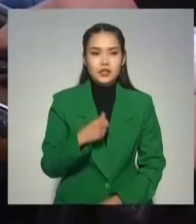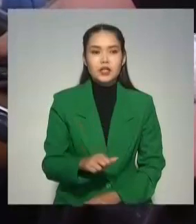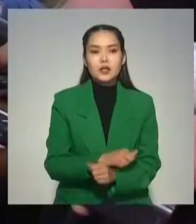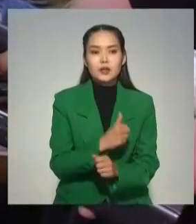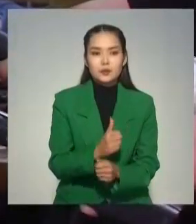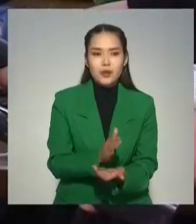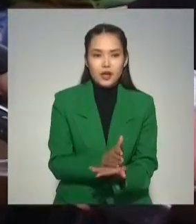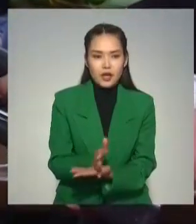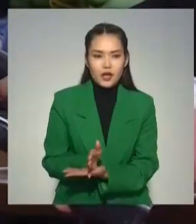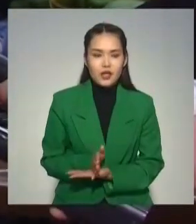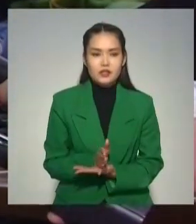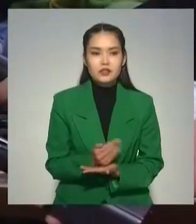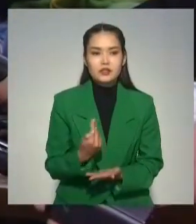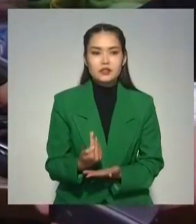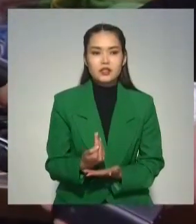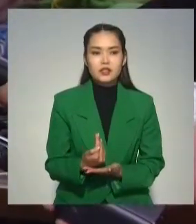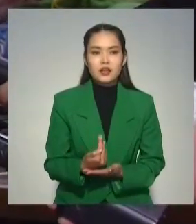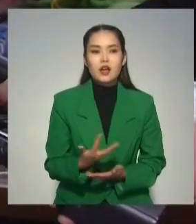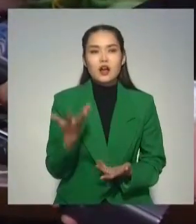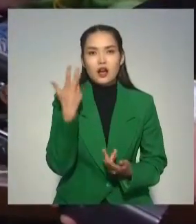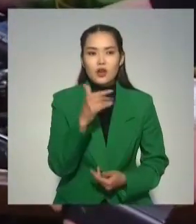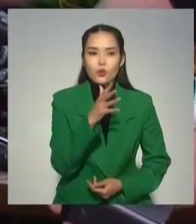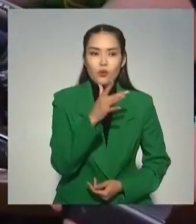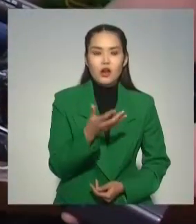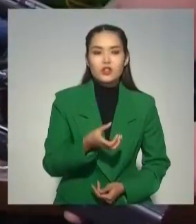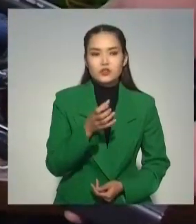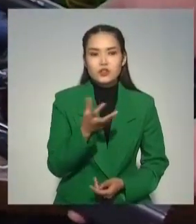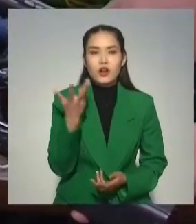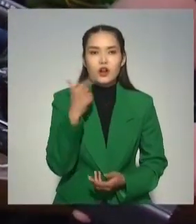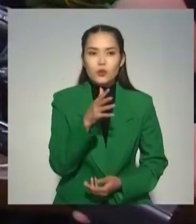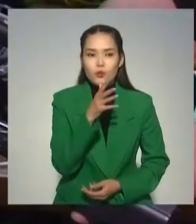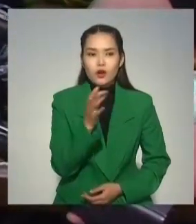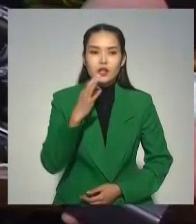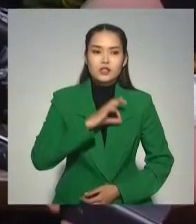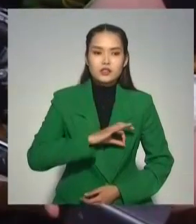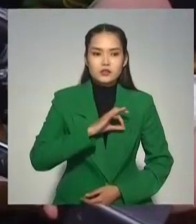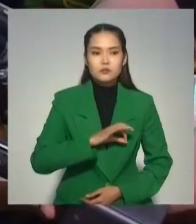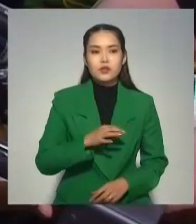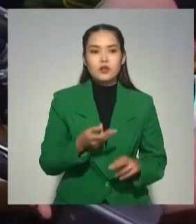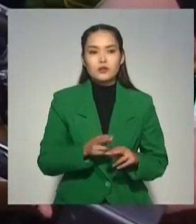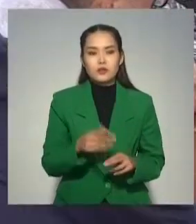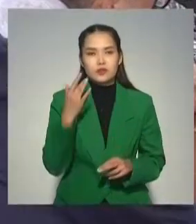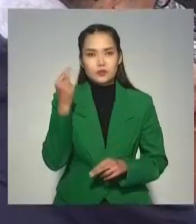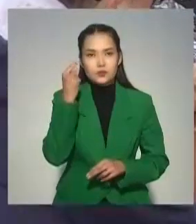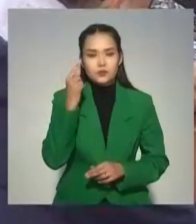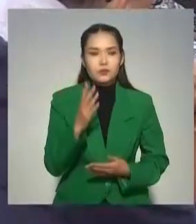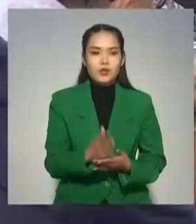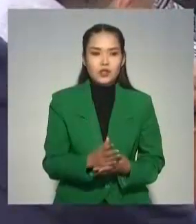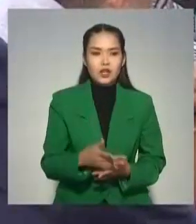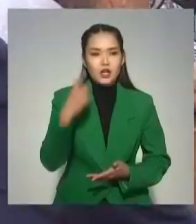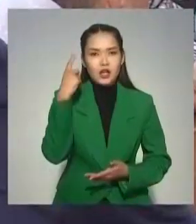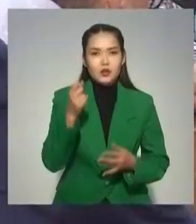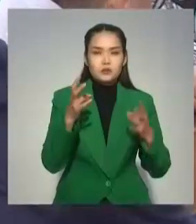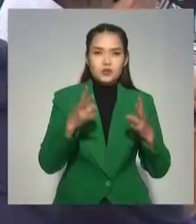беріліп, дәрілік доғдырлар мен қай уақытта не ішет, қай уақытта неге барады, соның мүдіртпен істегендіктен ба деп ойлаймын өзім. Паркинсонға